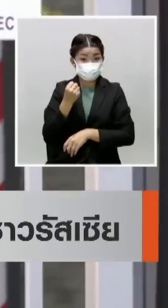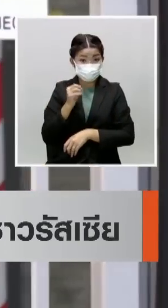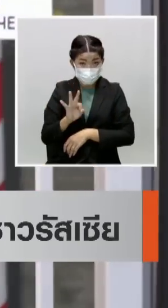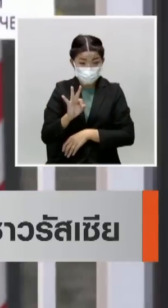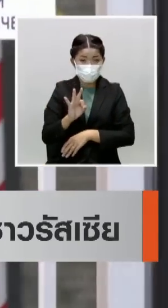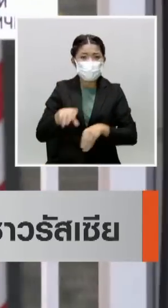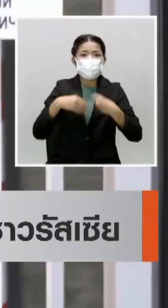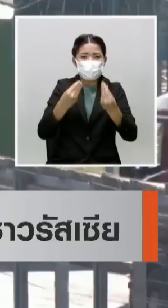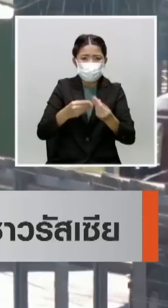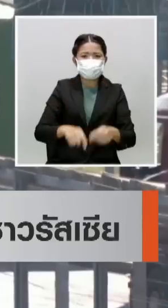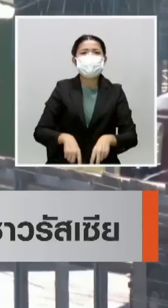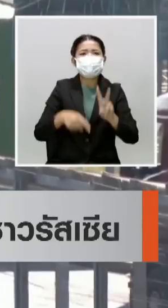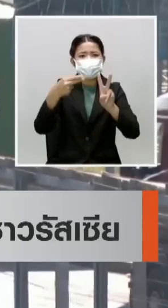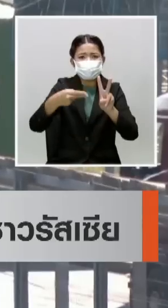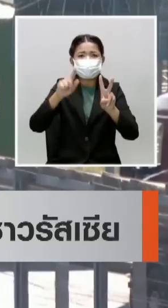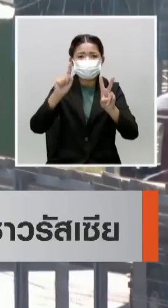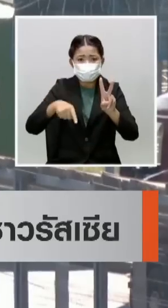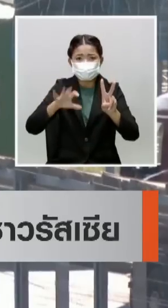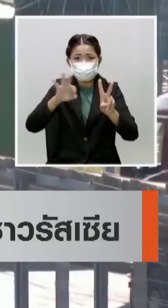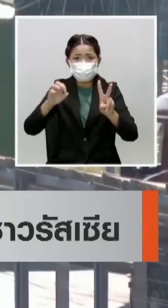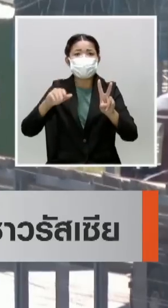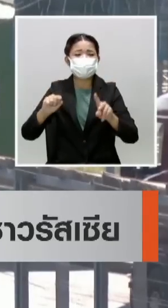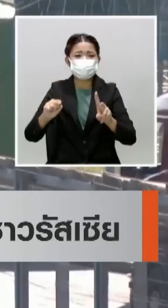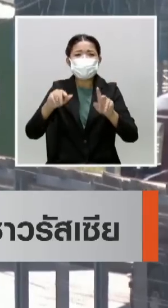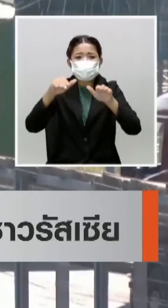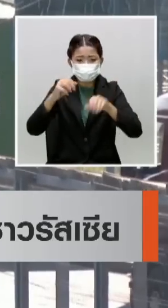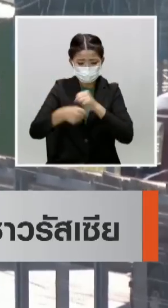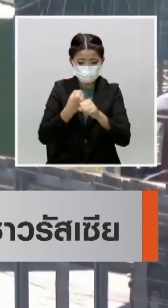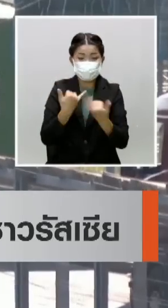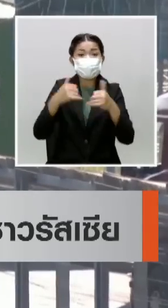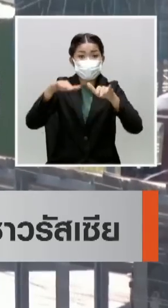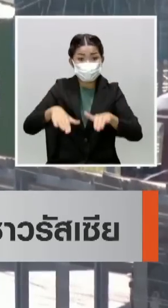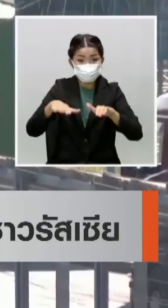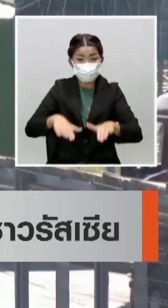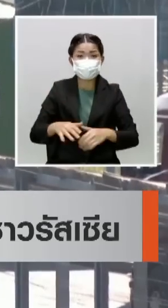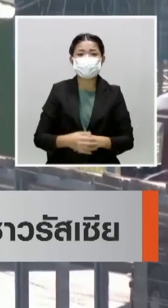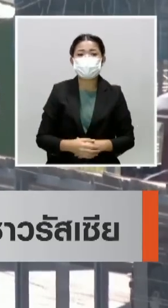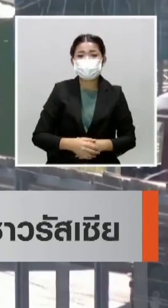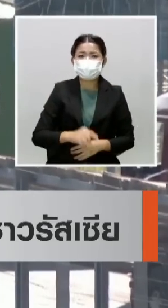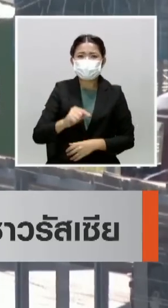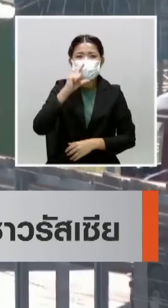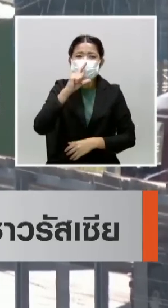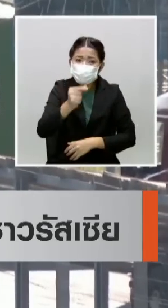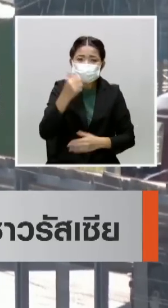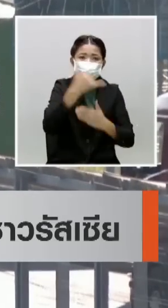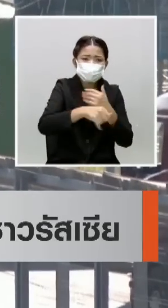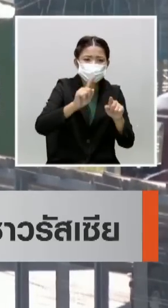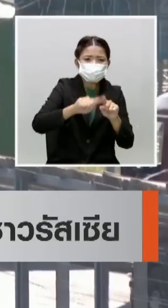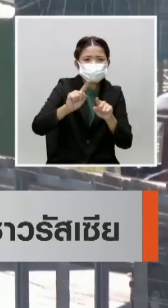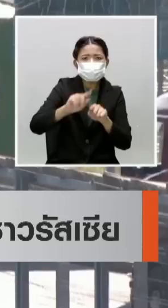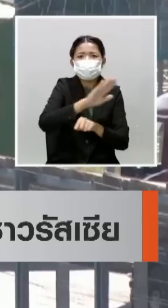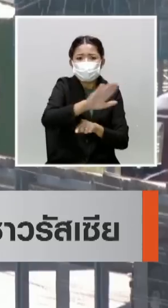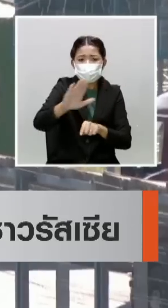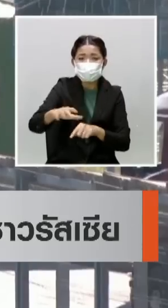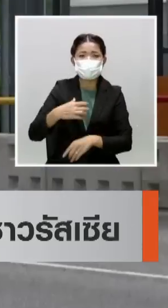ใบในเดือนเดียวกันก็ถือว่าลดลงอย่างมากนะคะฟินแลนด์และประเทศแถบทะเลบอลติกก็คือลิทัวเนียลัตเวียและเอสโตเนีย